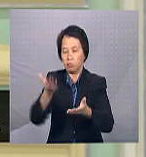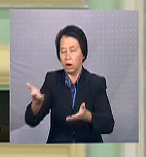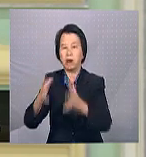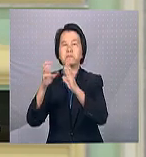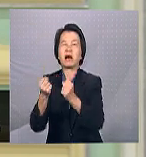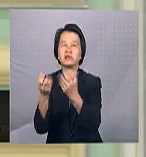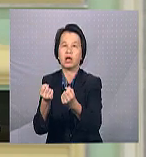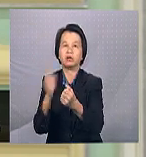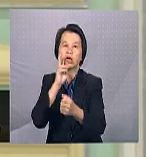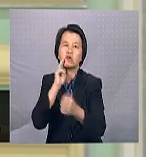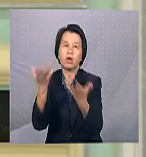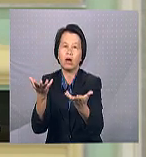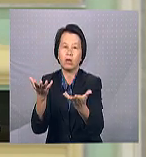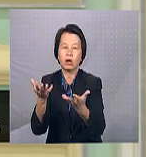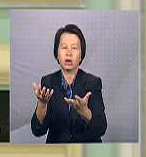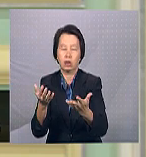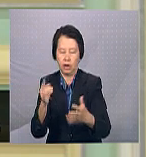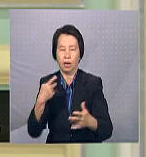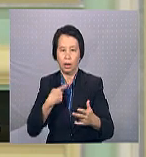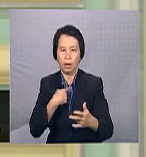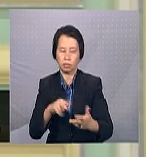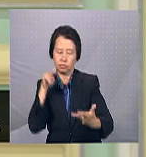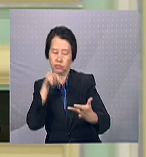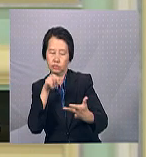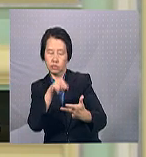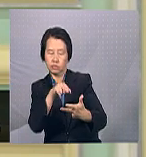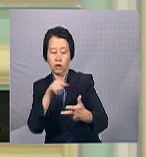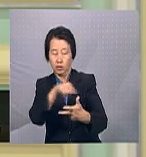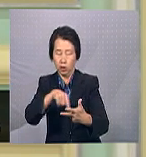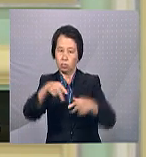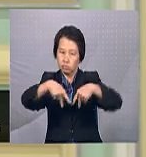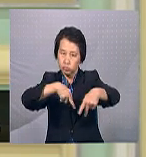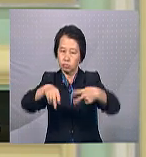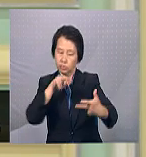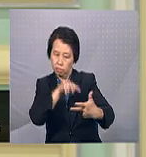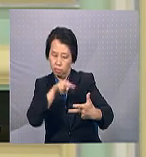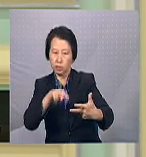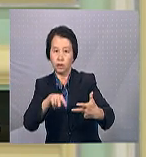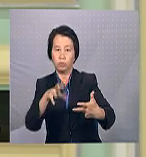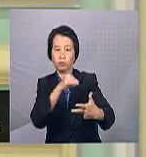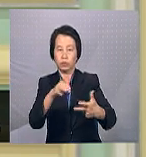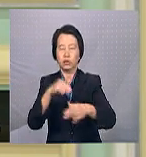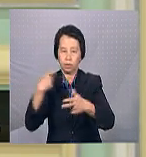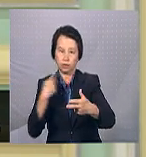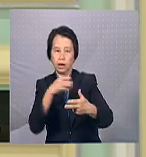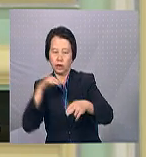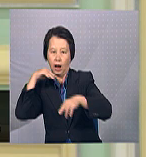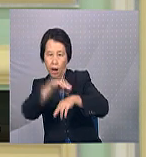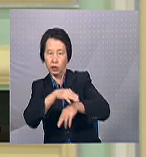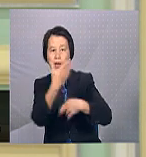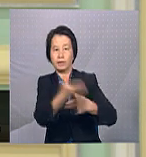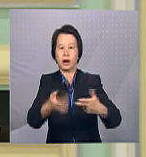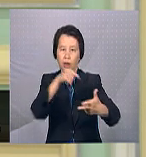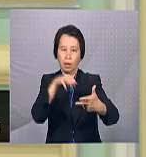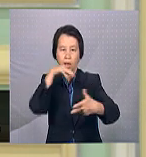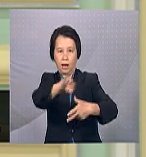center untuk kita bukan saja memantau di segi pergerakan mereka, begitu juga dengan menghantar barangan